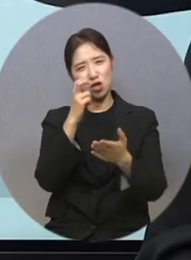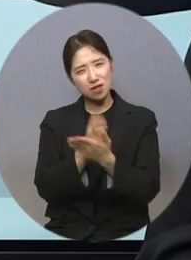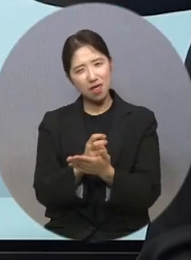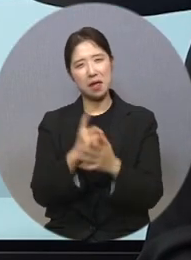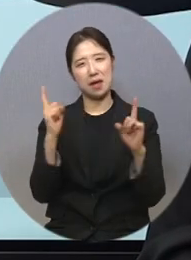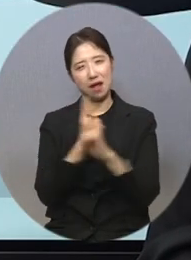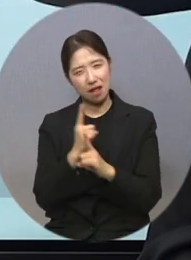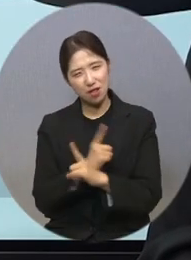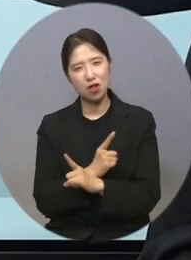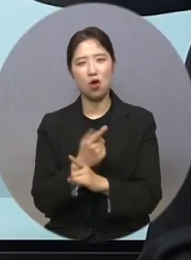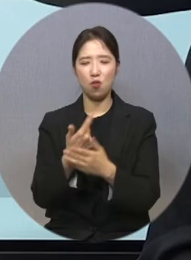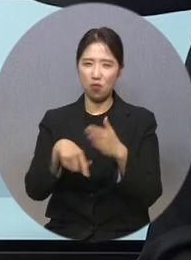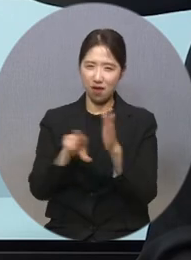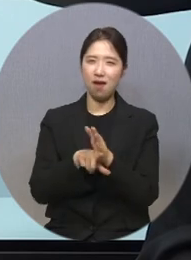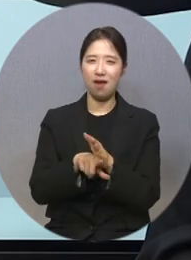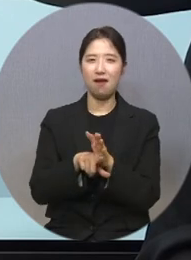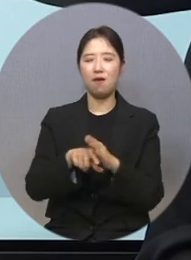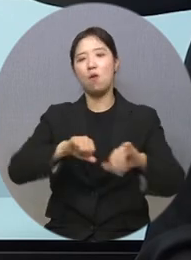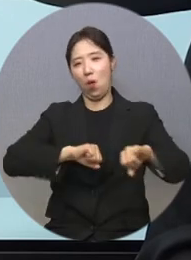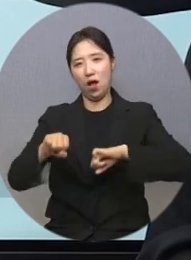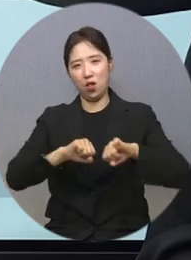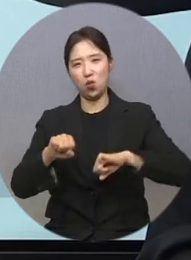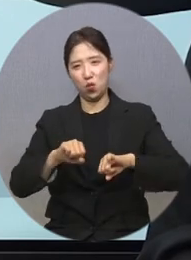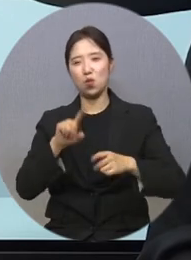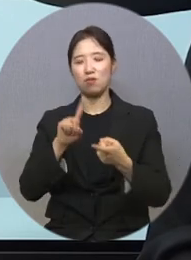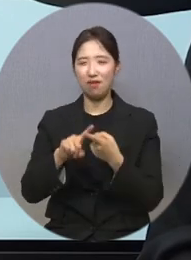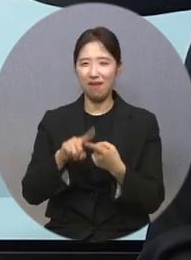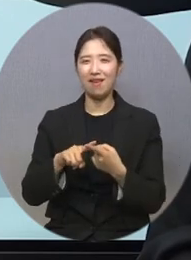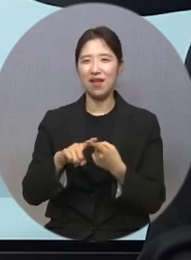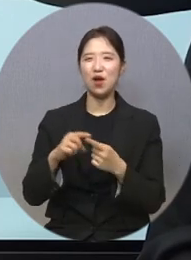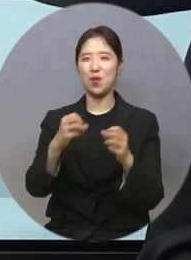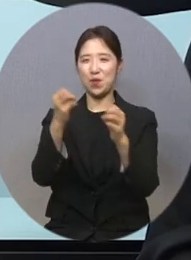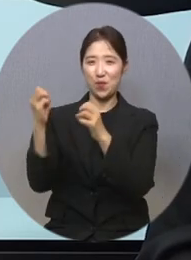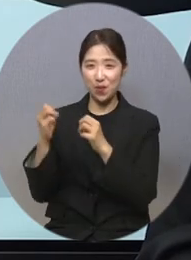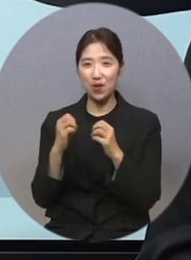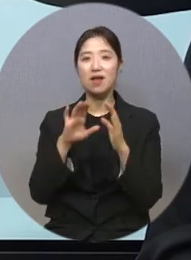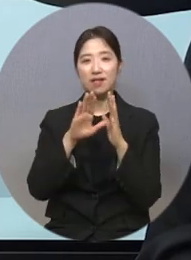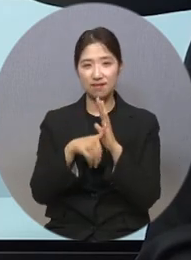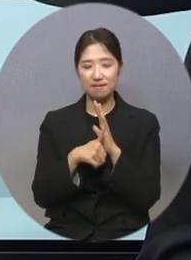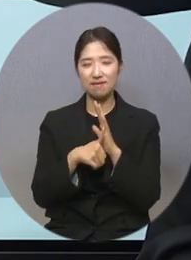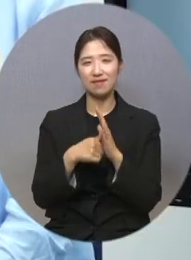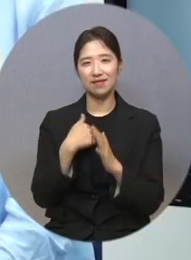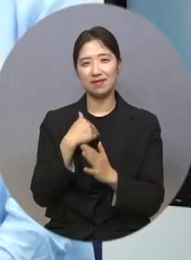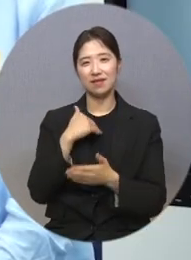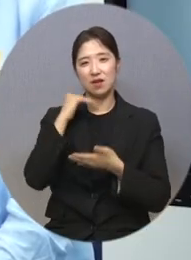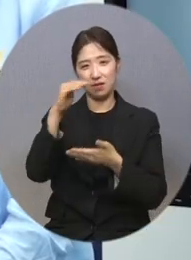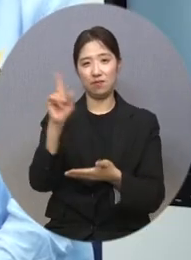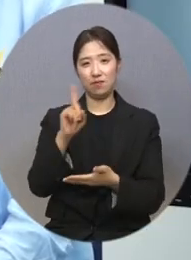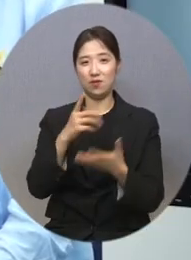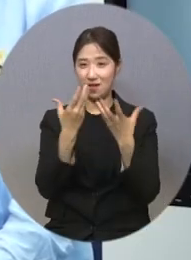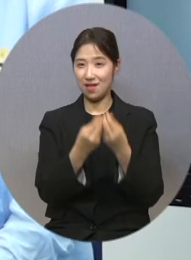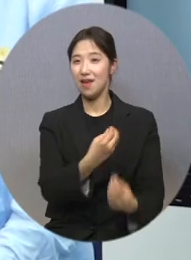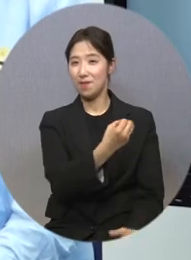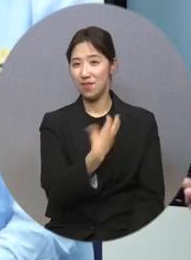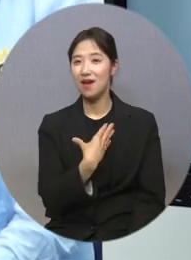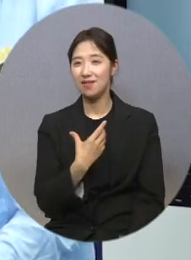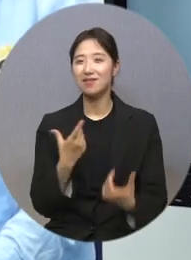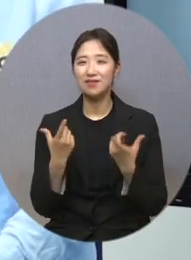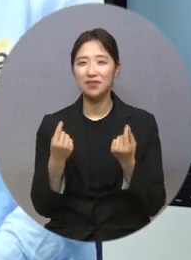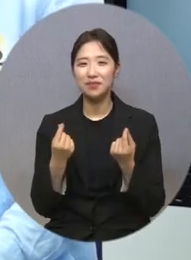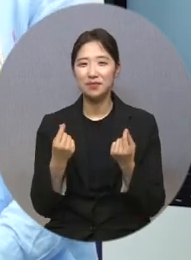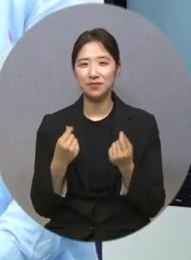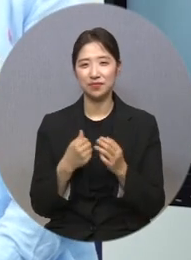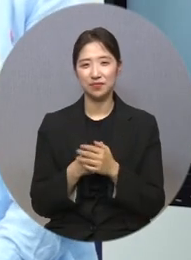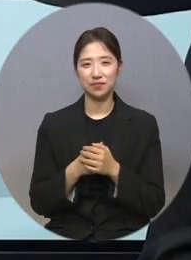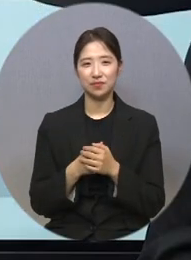개선, 정책 개선을 위한 활동의 중요성 이런 얘기를 할 때요. 그런 얘기를 많이 해요. 지금 예를 든 말씀